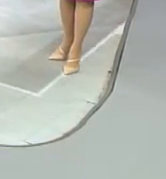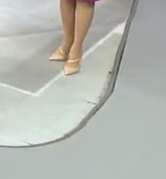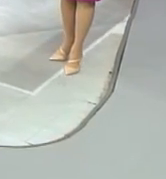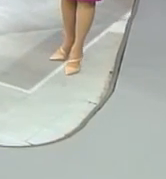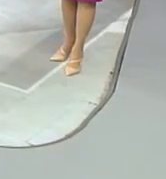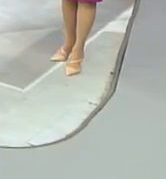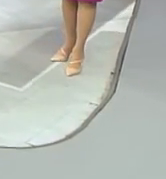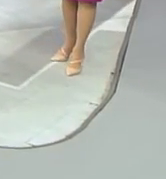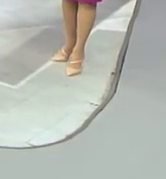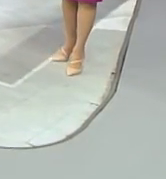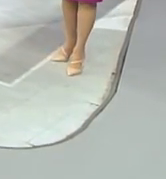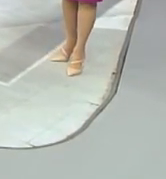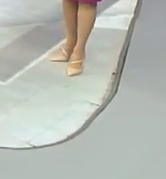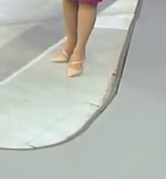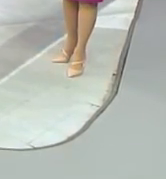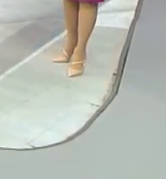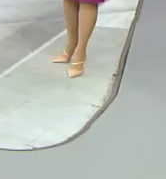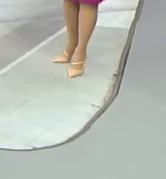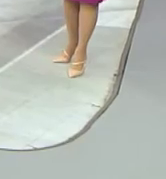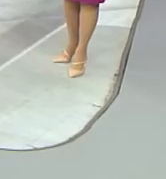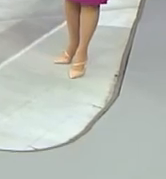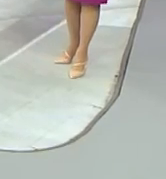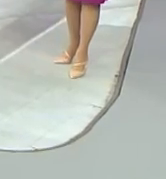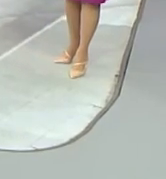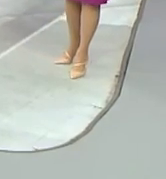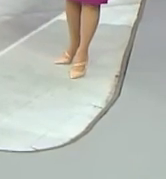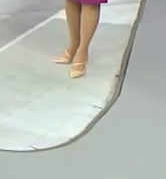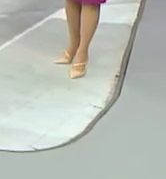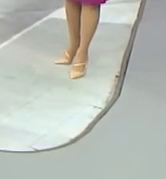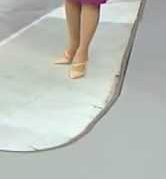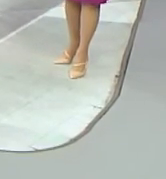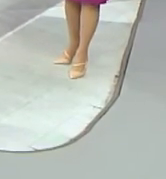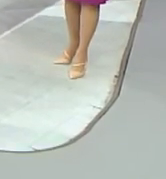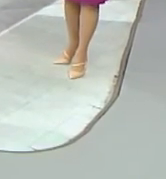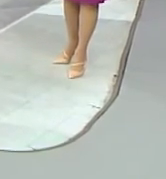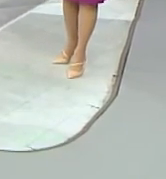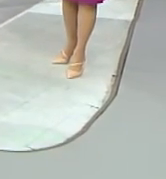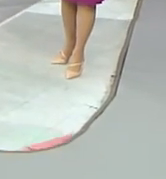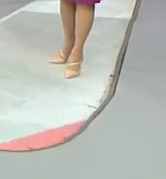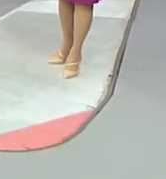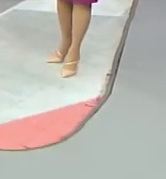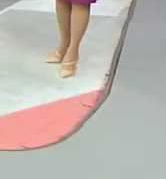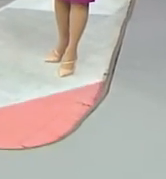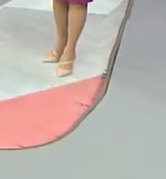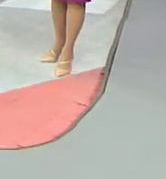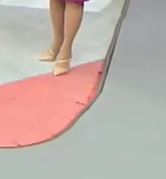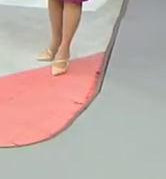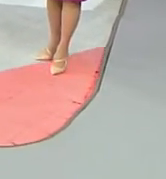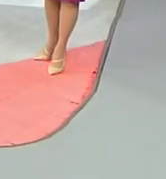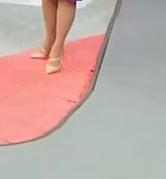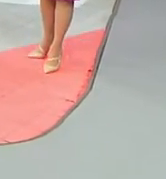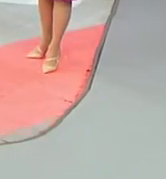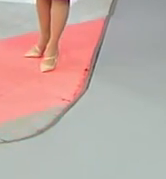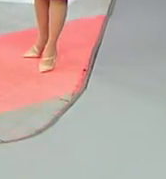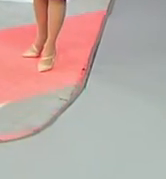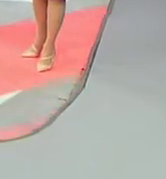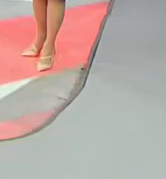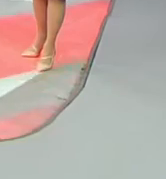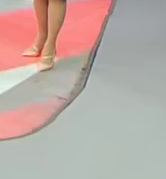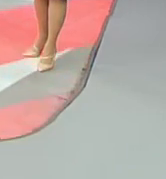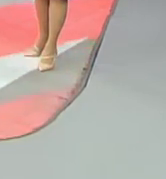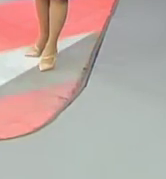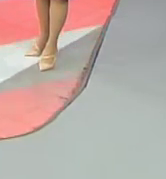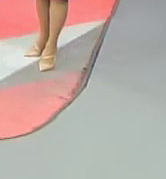60 hanggang halos 80 piso ang kada litro ng diesel sa Metro Manila, mahigit 50 hanggang mahigit 80 piso naman ang gasolina, at mahigit